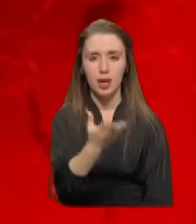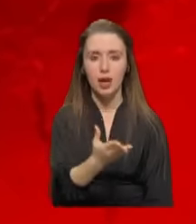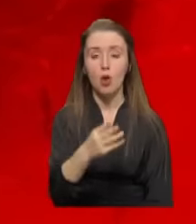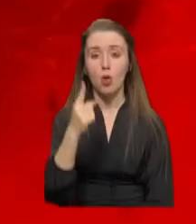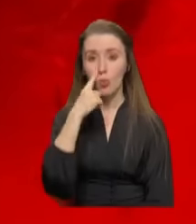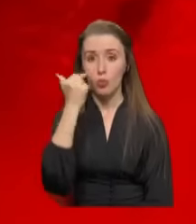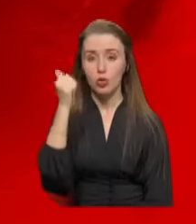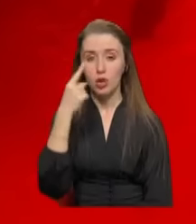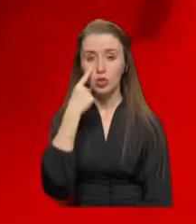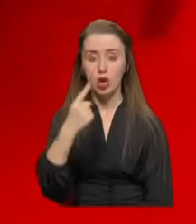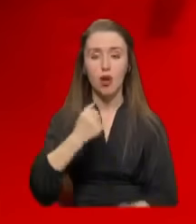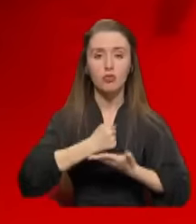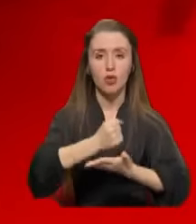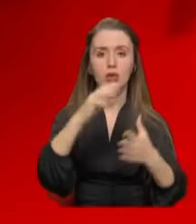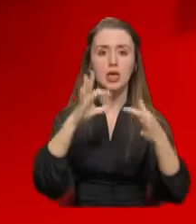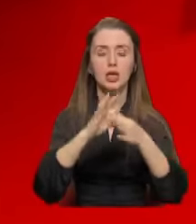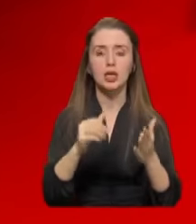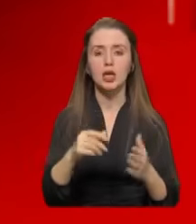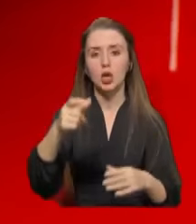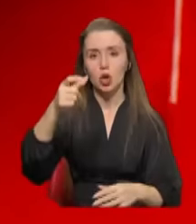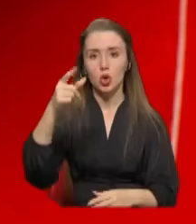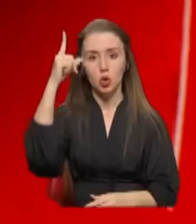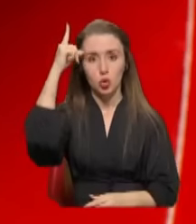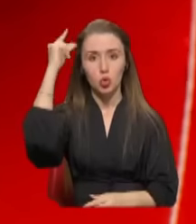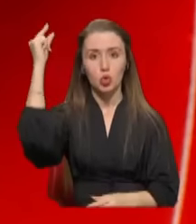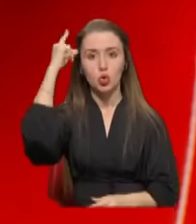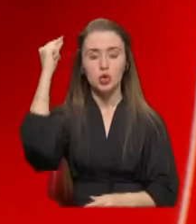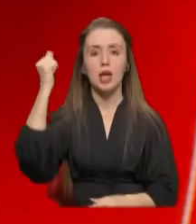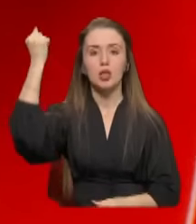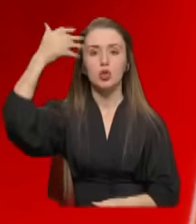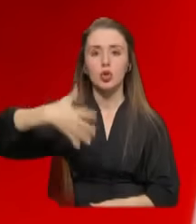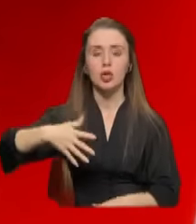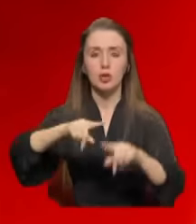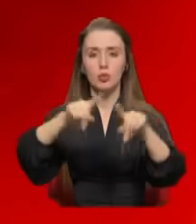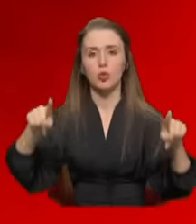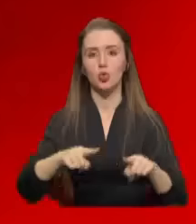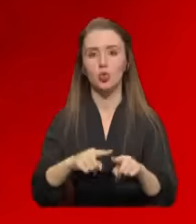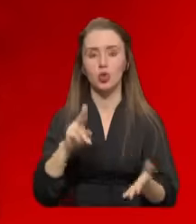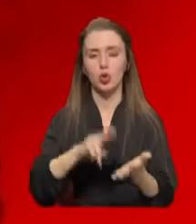İnce, Varlık Fonu bünyesindeki Turkcell Yönetim Kurulu üyeliğine atandı.